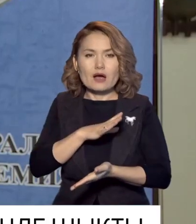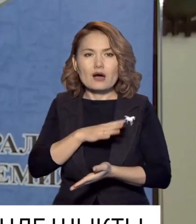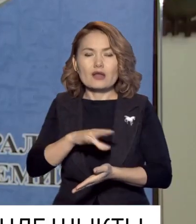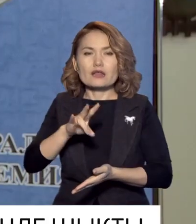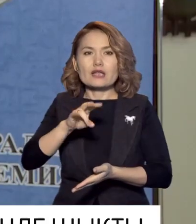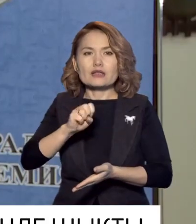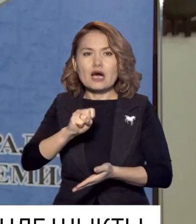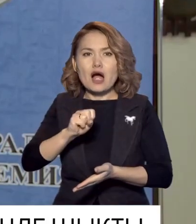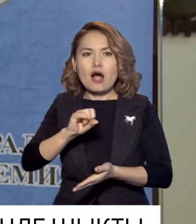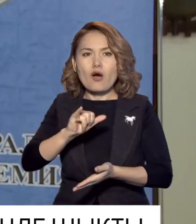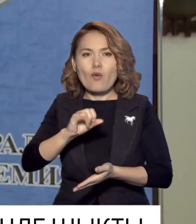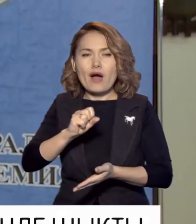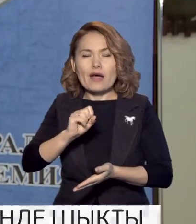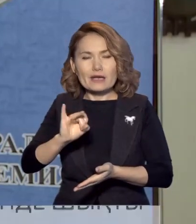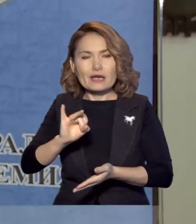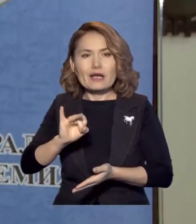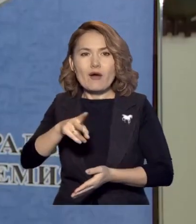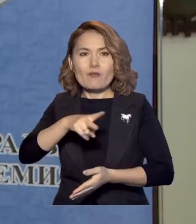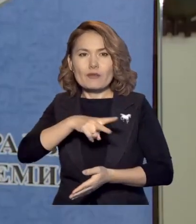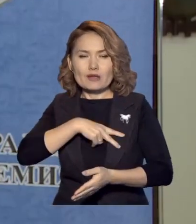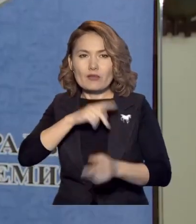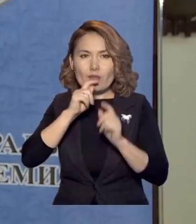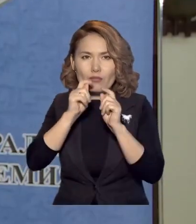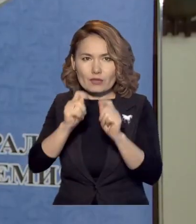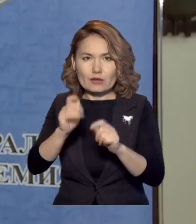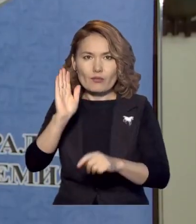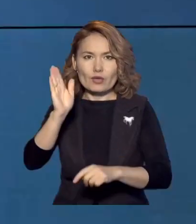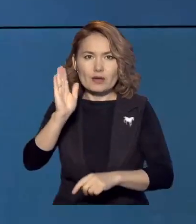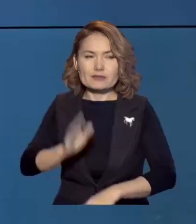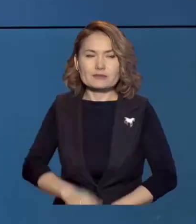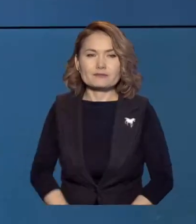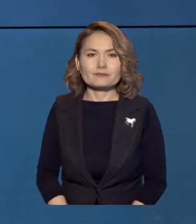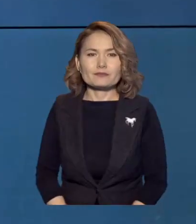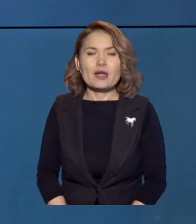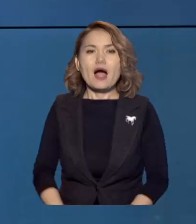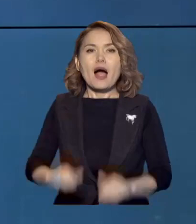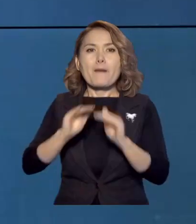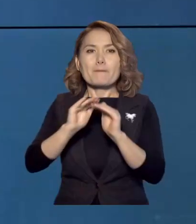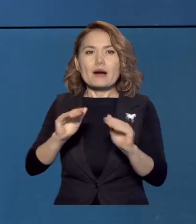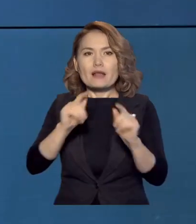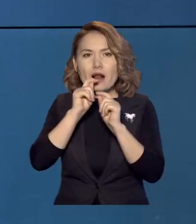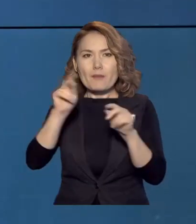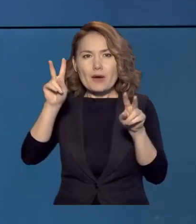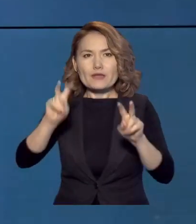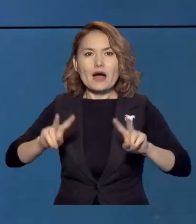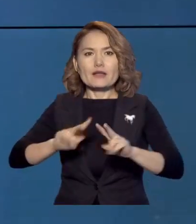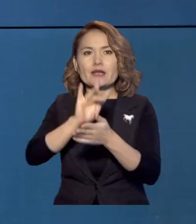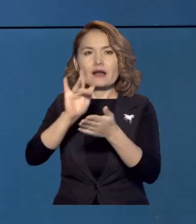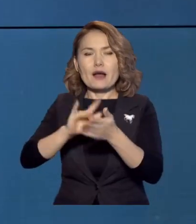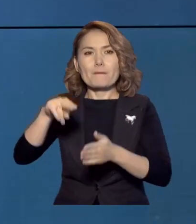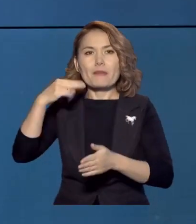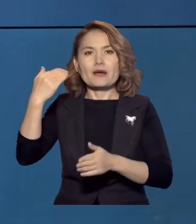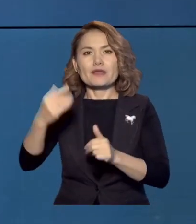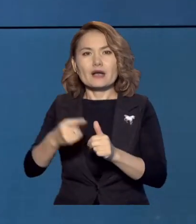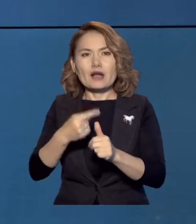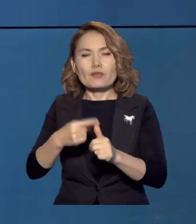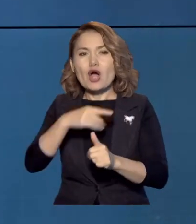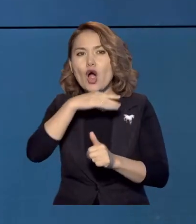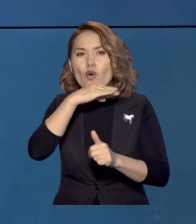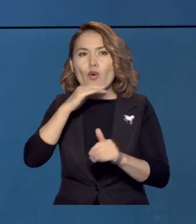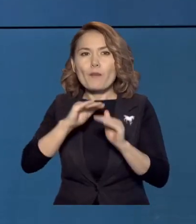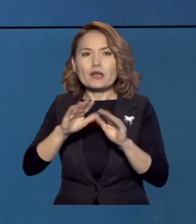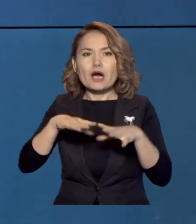Науаи атындағы медальмен алғаш рет марапаттайтын боламыз. Балаларға базарлық. Елордада президент атынан көп